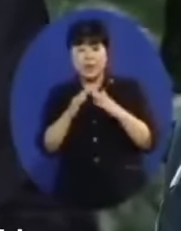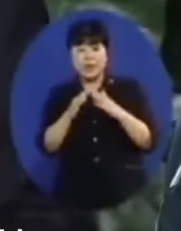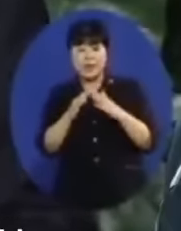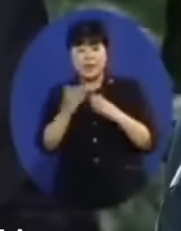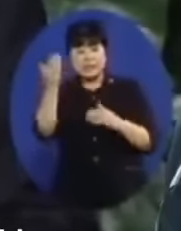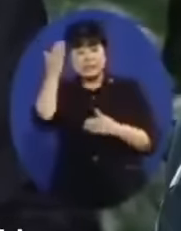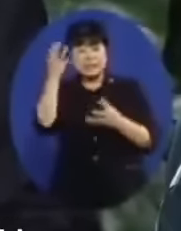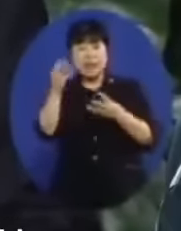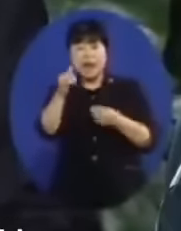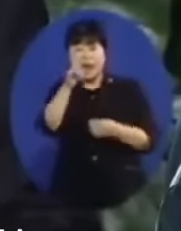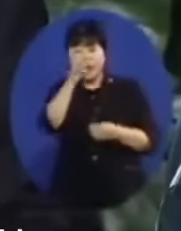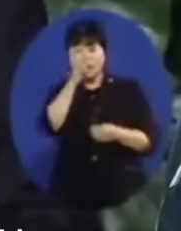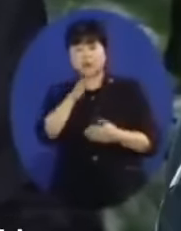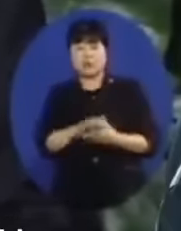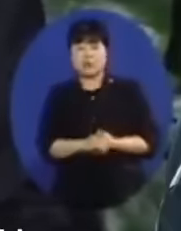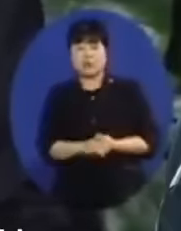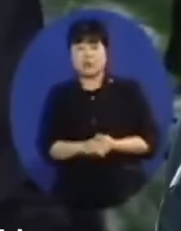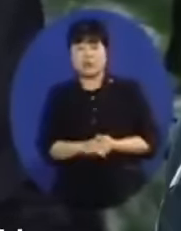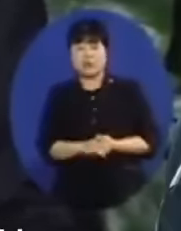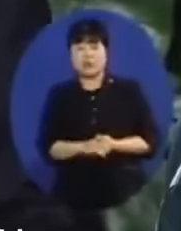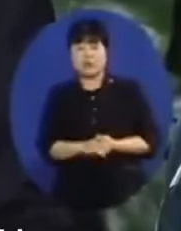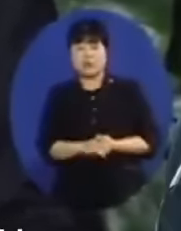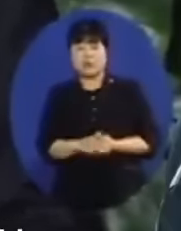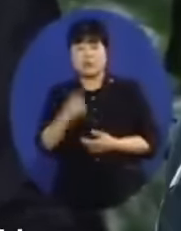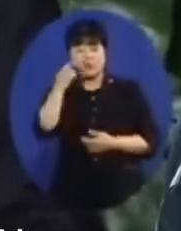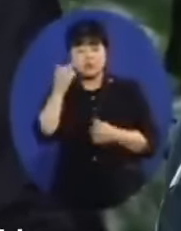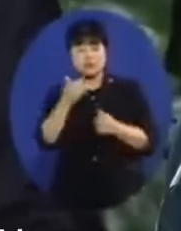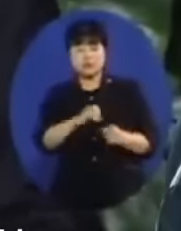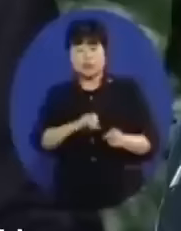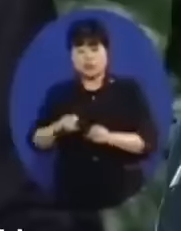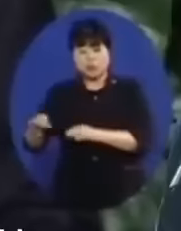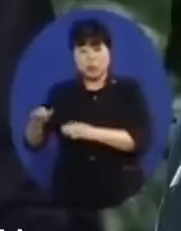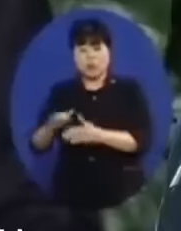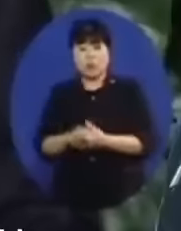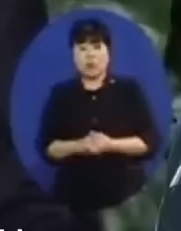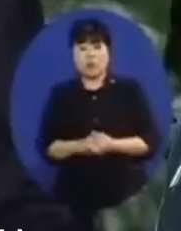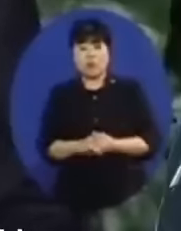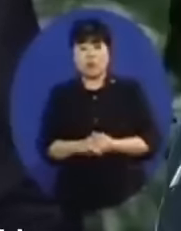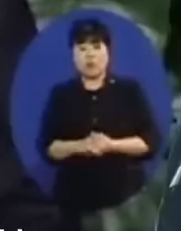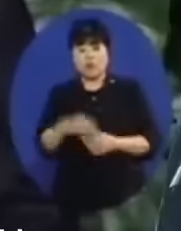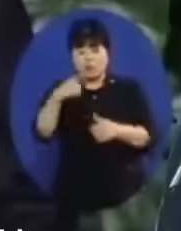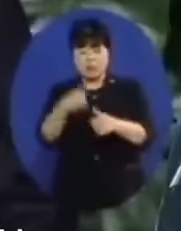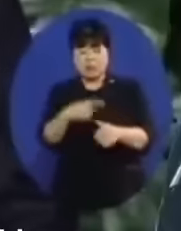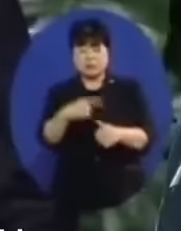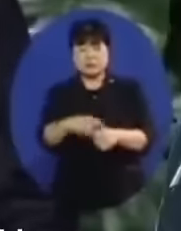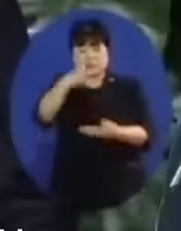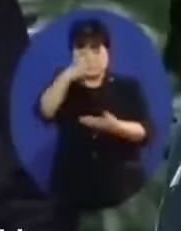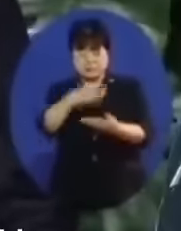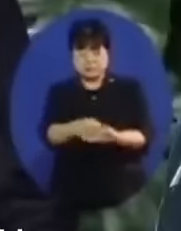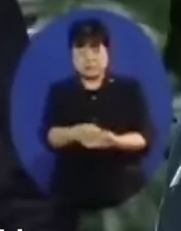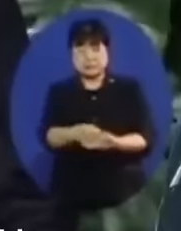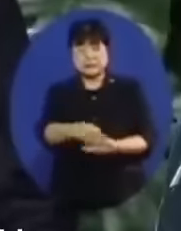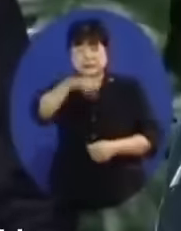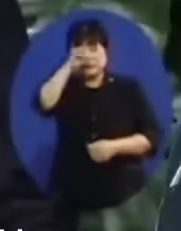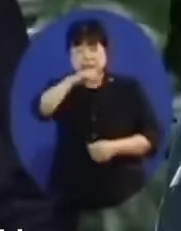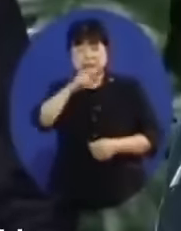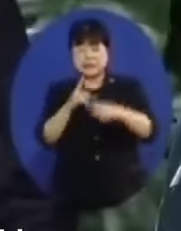지식 많고 학문 많은 목사님들 제껴놓고 멸시와 천대를 받는 흑인